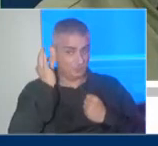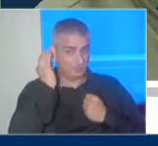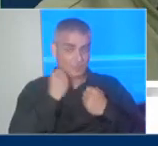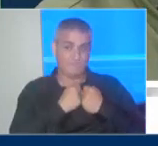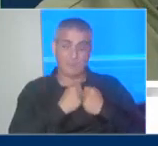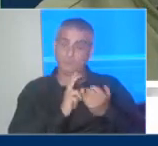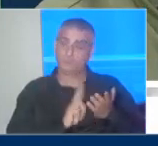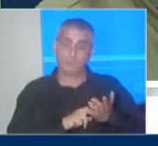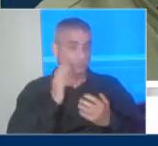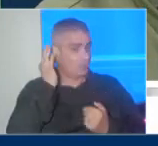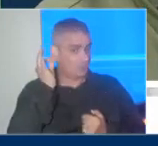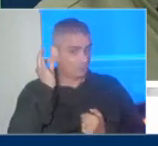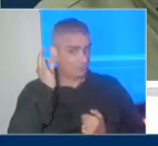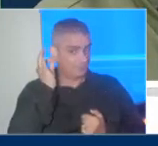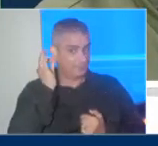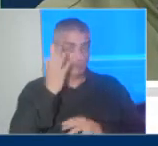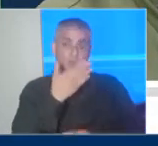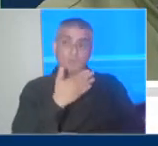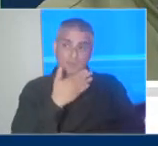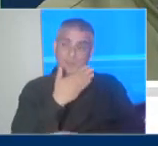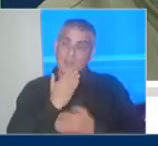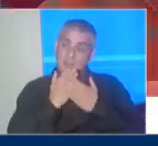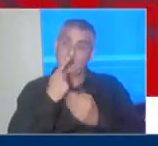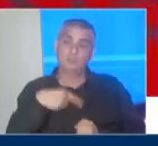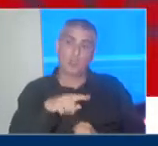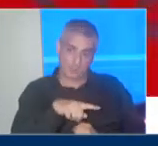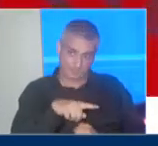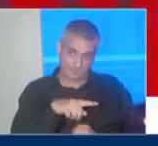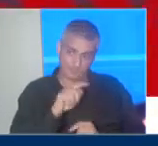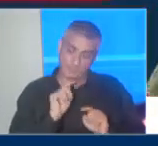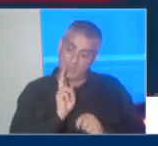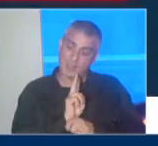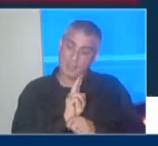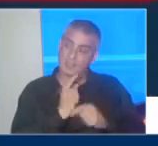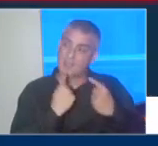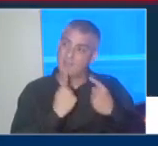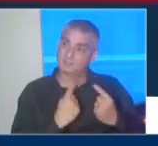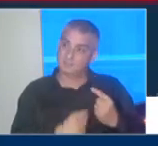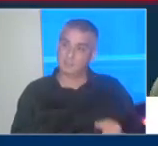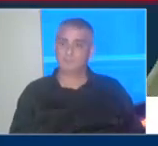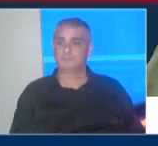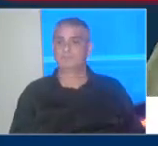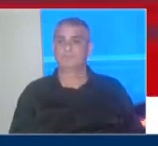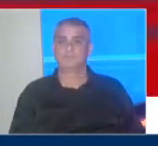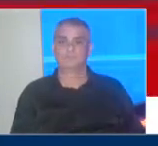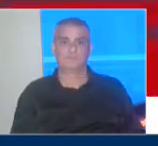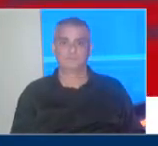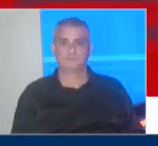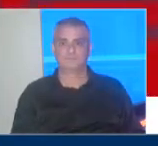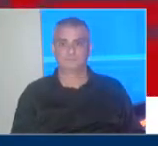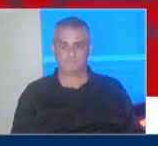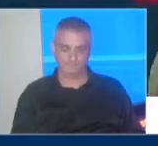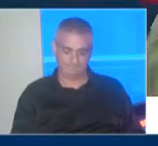המאבק המוצדק של נשים, שהמדינה תעזור להן, בסדר? להגן על עצמן. היא לא עוזרת עליהן. היא לא עוזרת